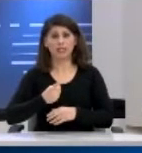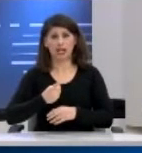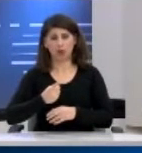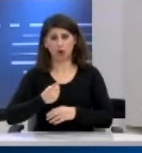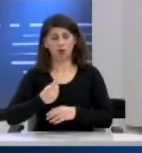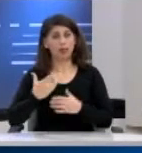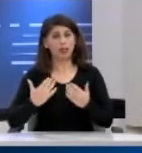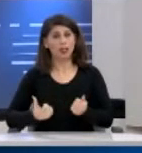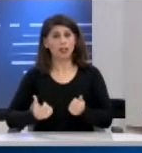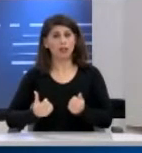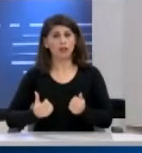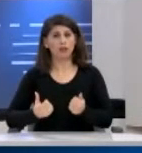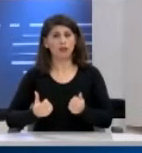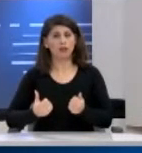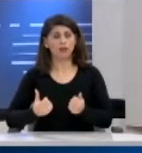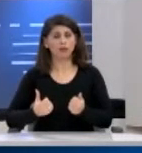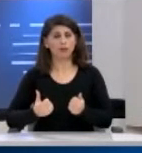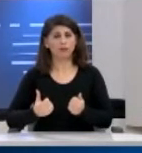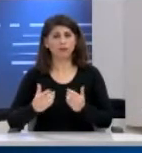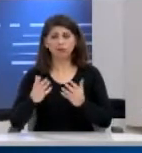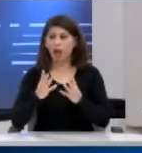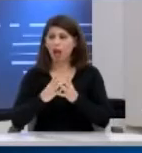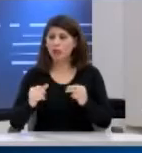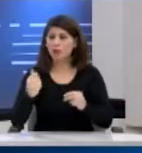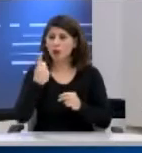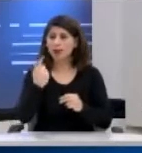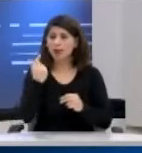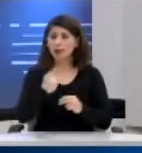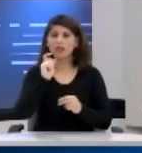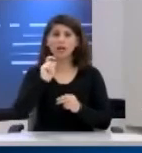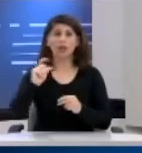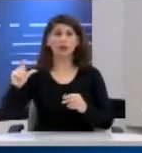Είχαμε μία απώλεια σχεδόν 1,5 εκατομμυρίου.